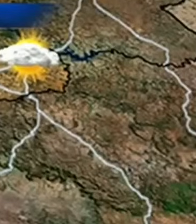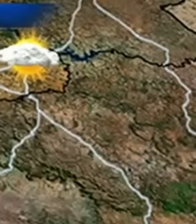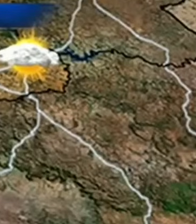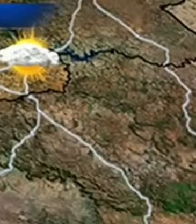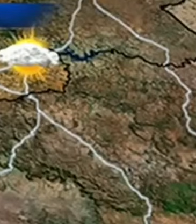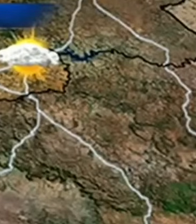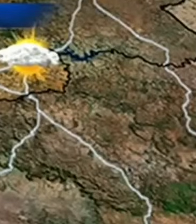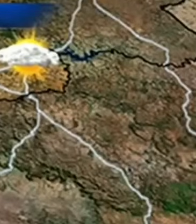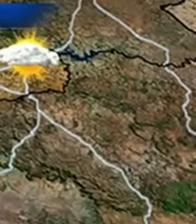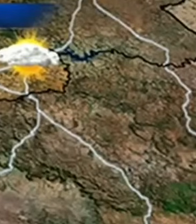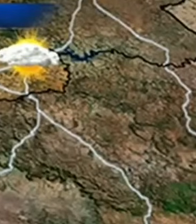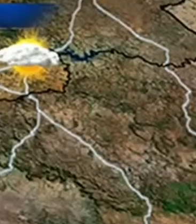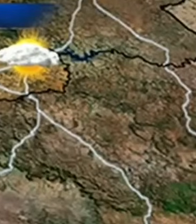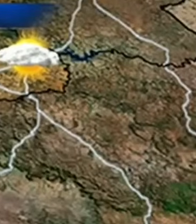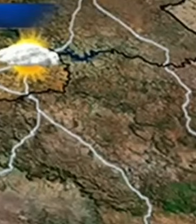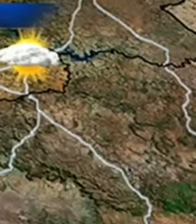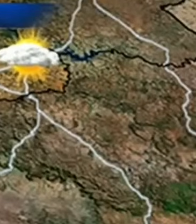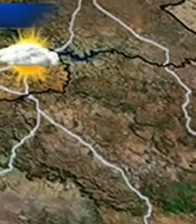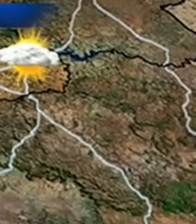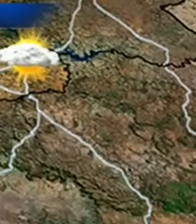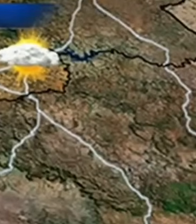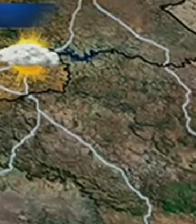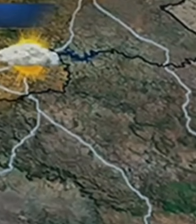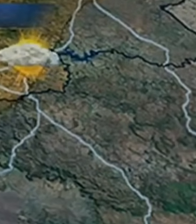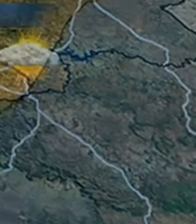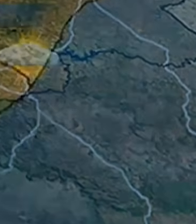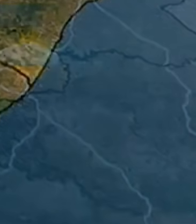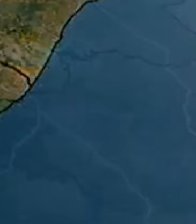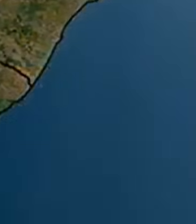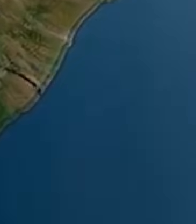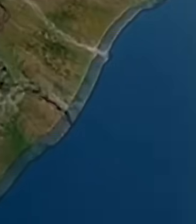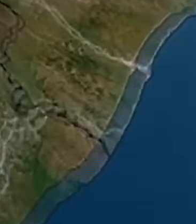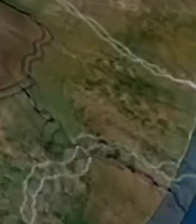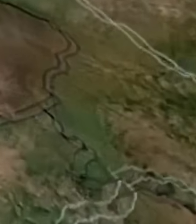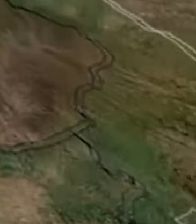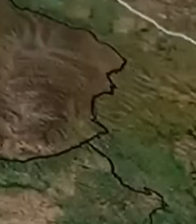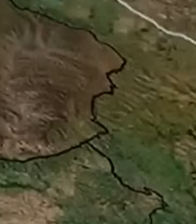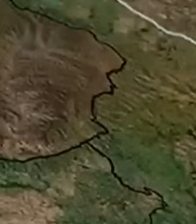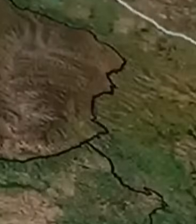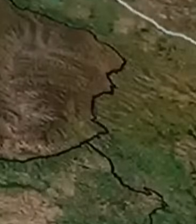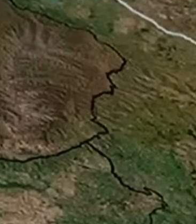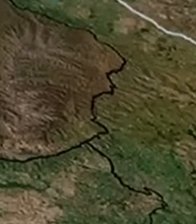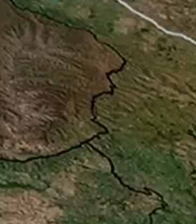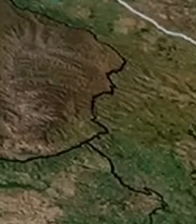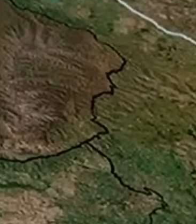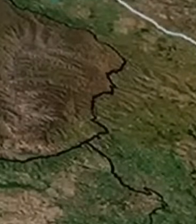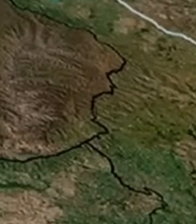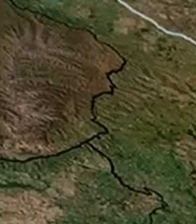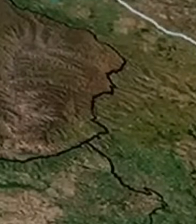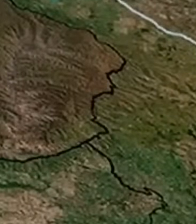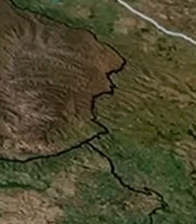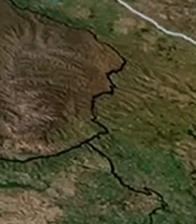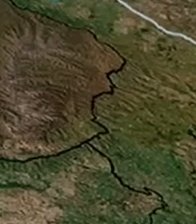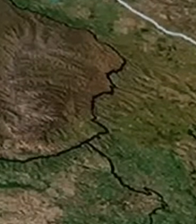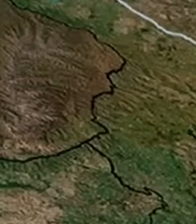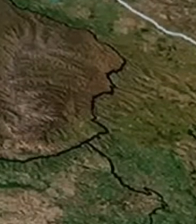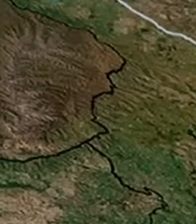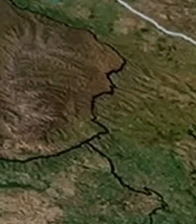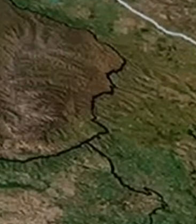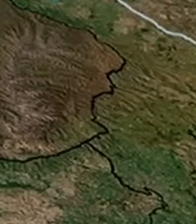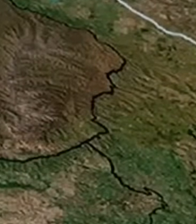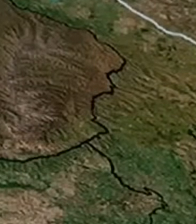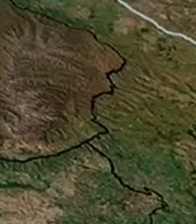ke tše 33 Kurumane 33 le ka DR ke tše 33 Sutherland le Springbok ke tše 25 Free State province eo ka moka go bontšha go